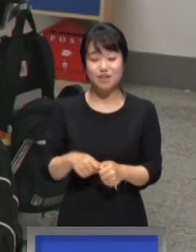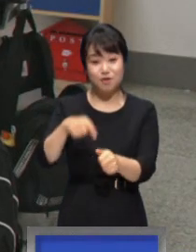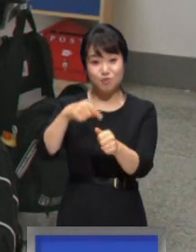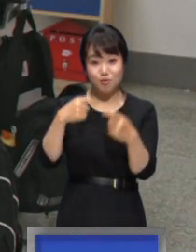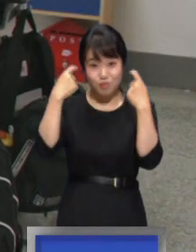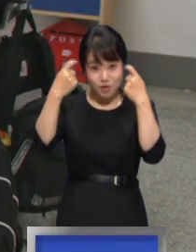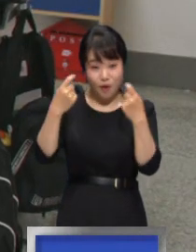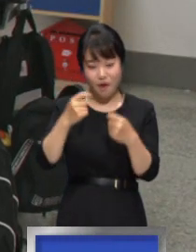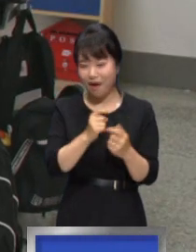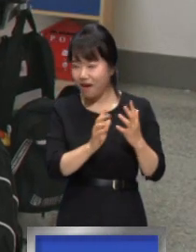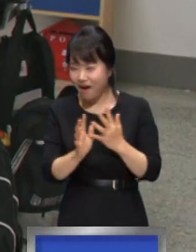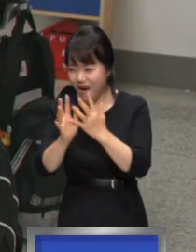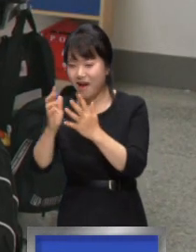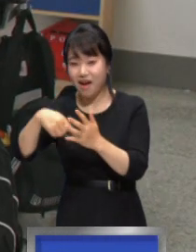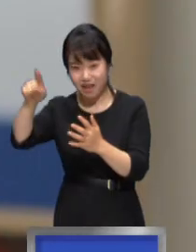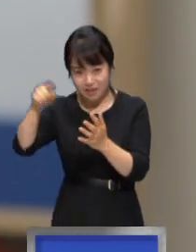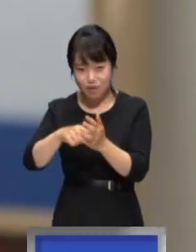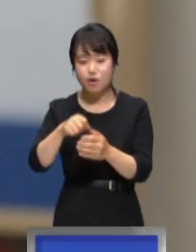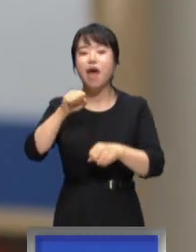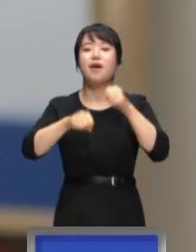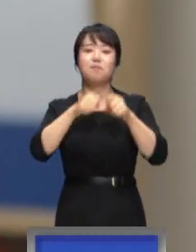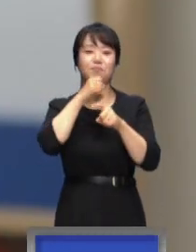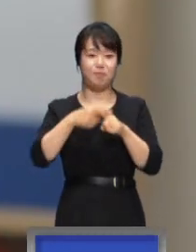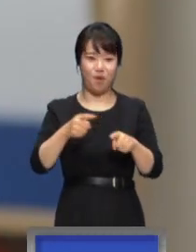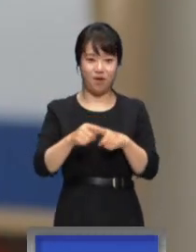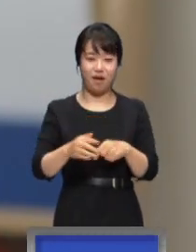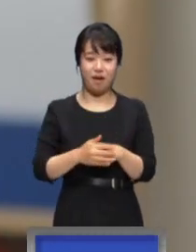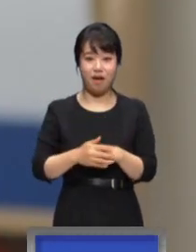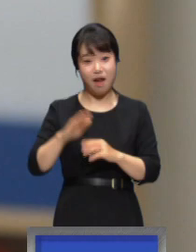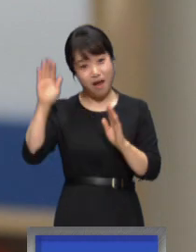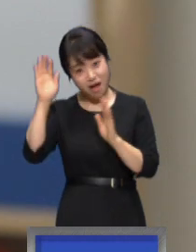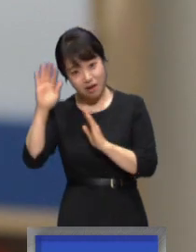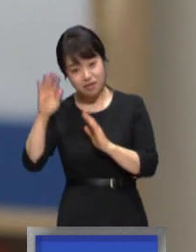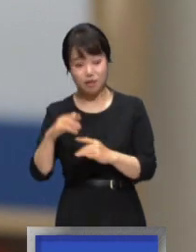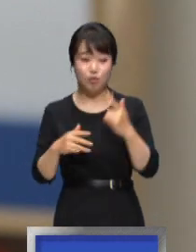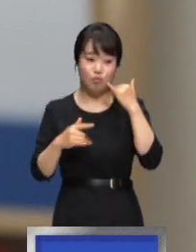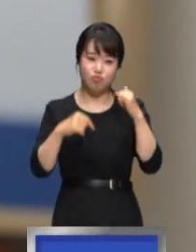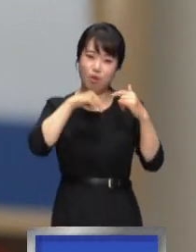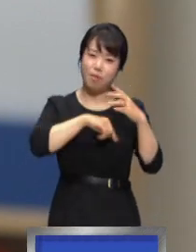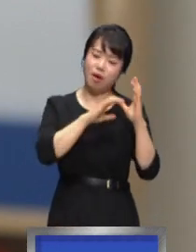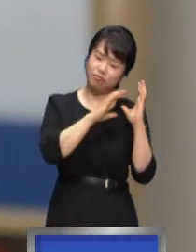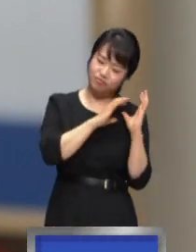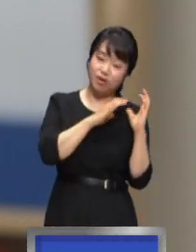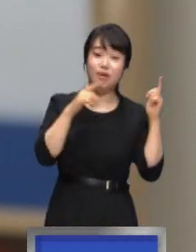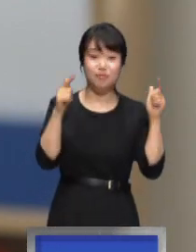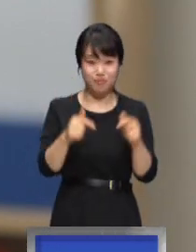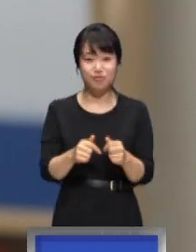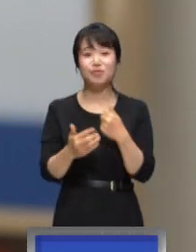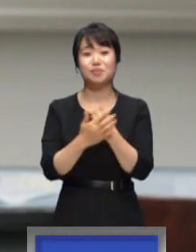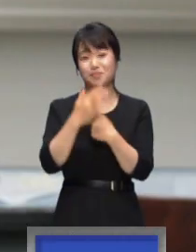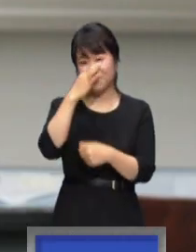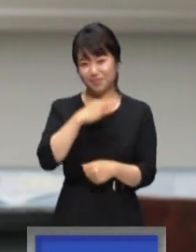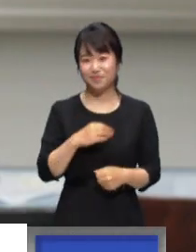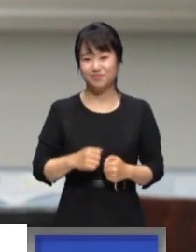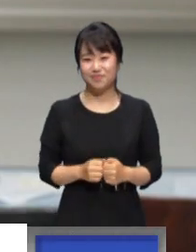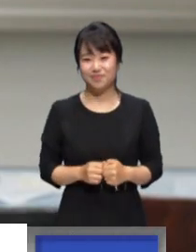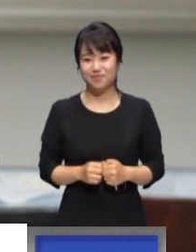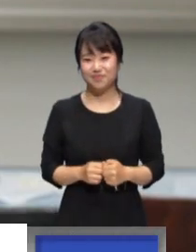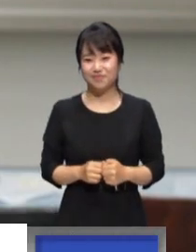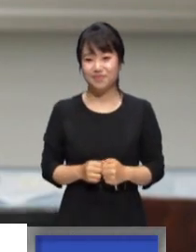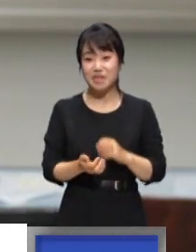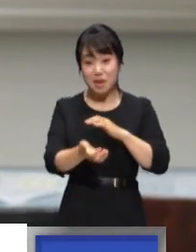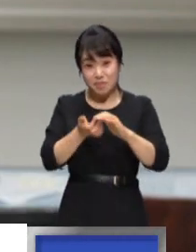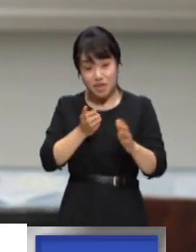교육여행을 통한 수행평가는 학생과 학부모들의 부담을 덜어주는 현장교육입니다.